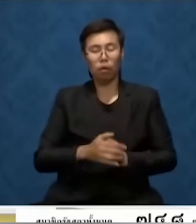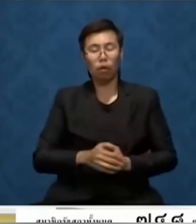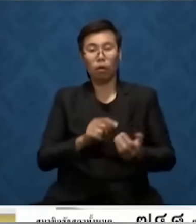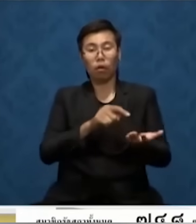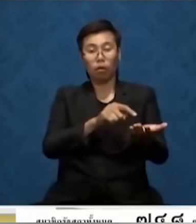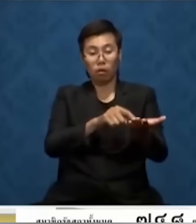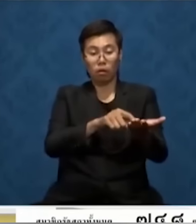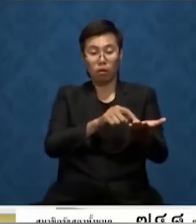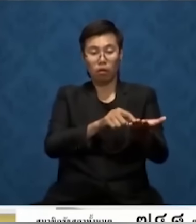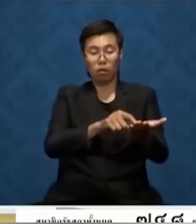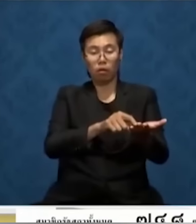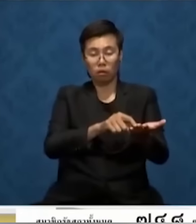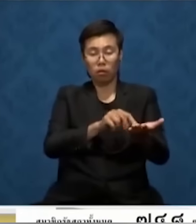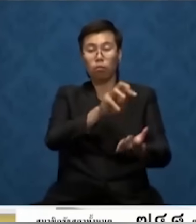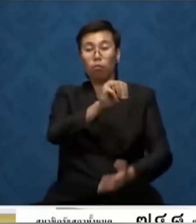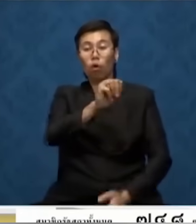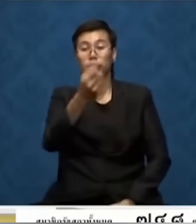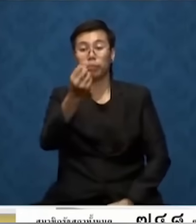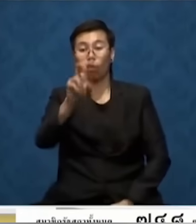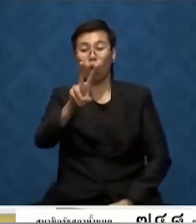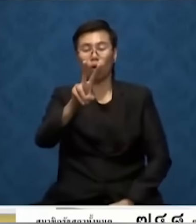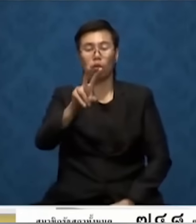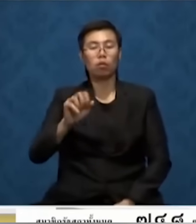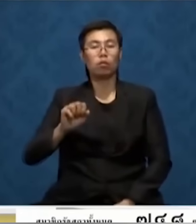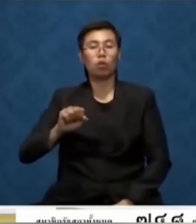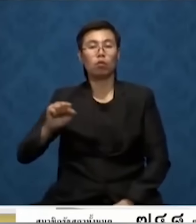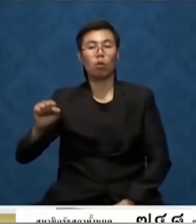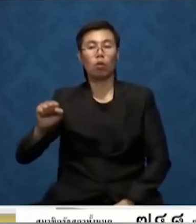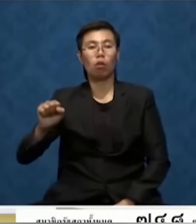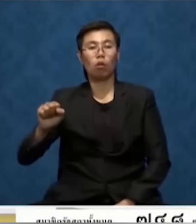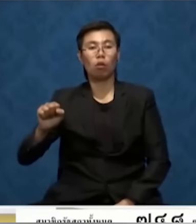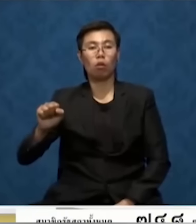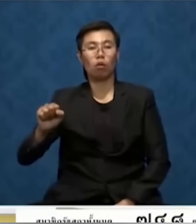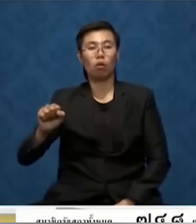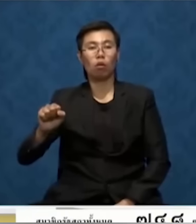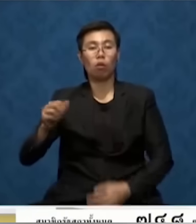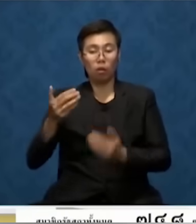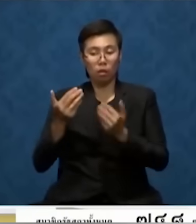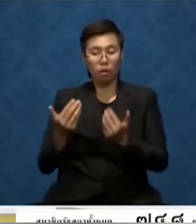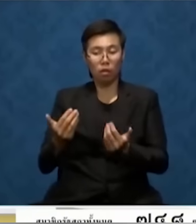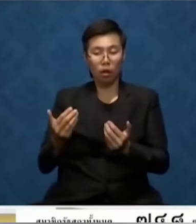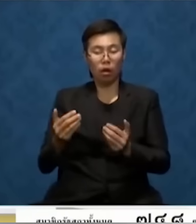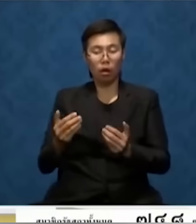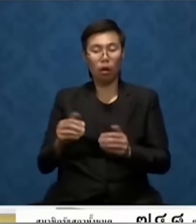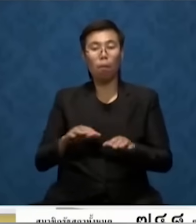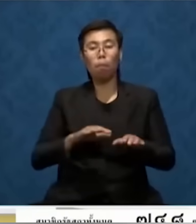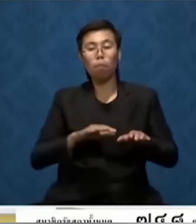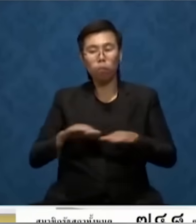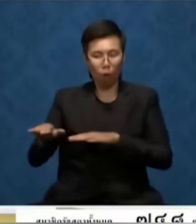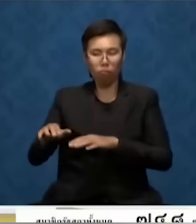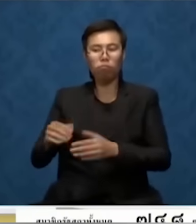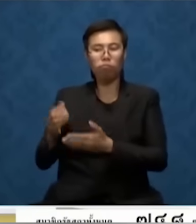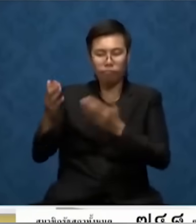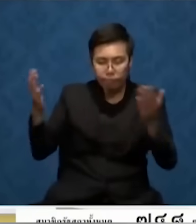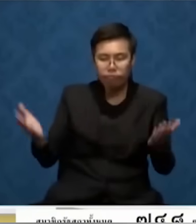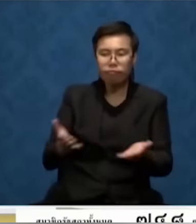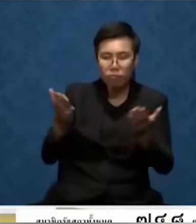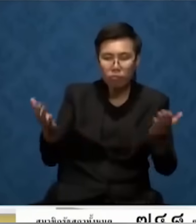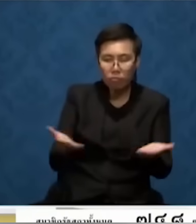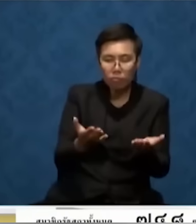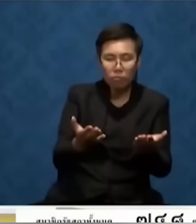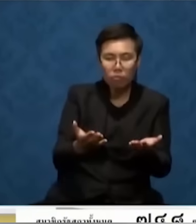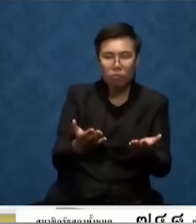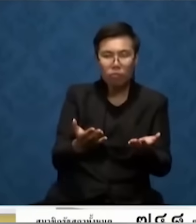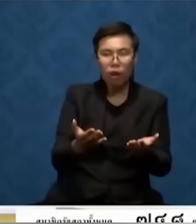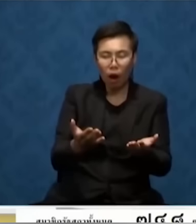วสมาชิกสภาผู้แทนราษฎรในฝั่งนี้พร้อมที่จะสนับสนุนคุณพิธาลิ้มเจริญรัตน์นั่งตำแหน่